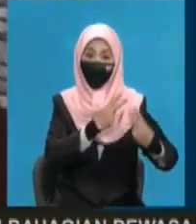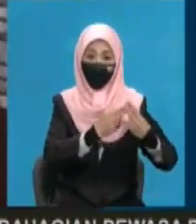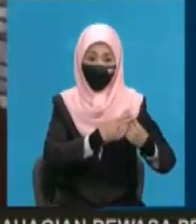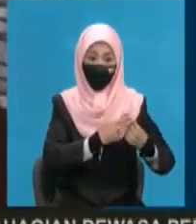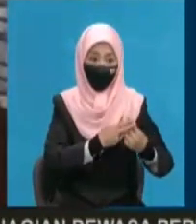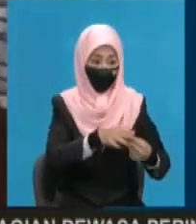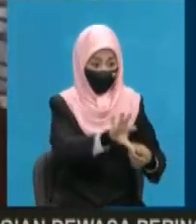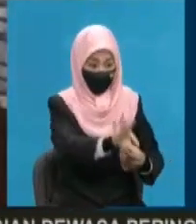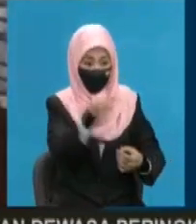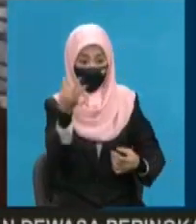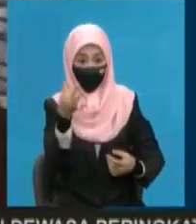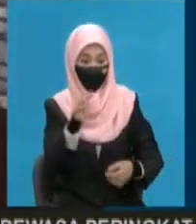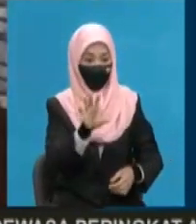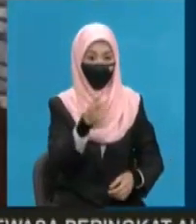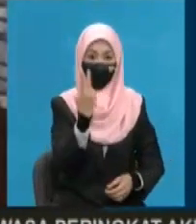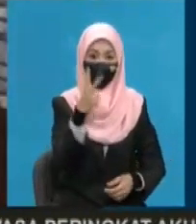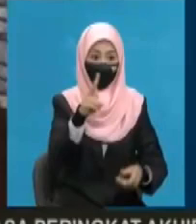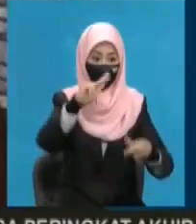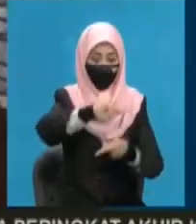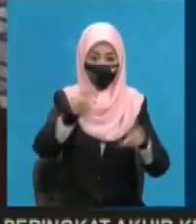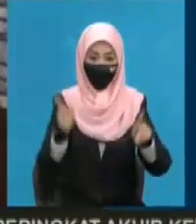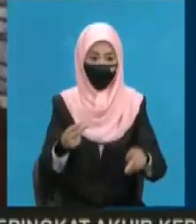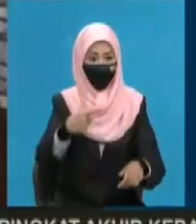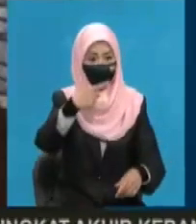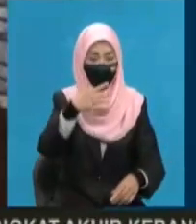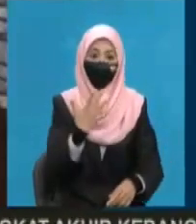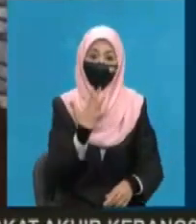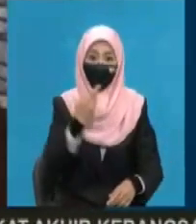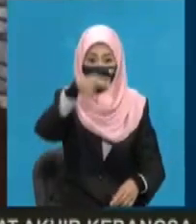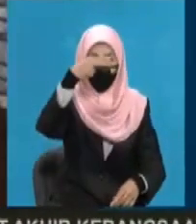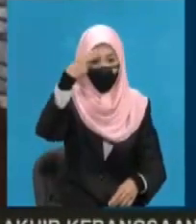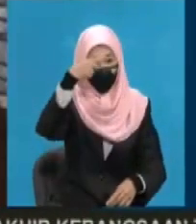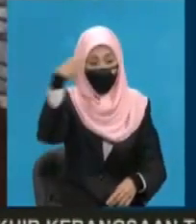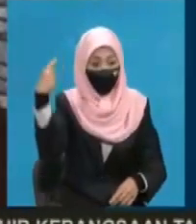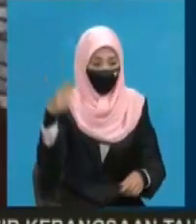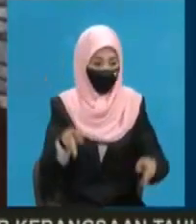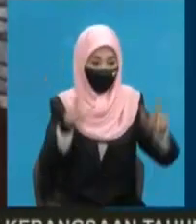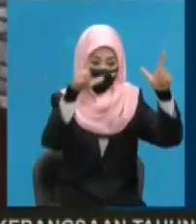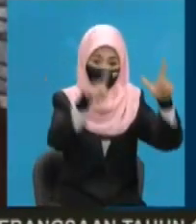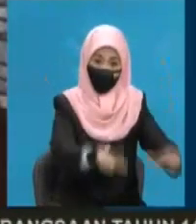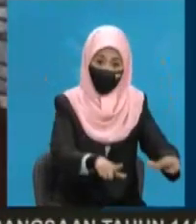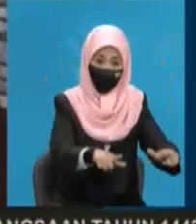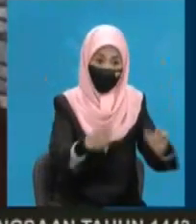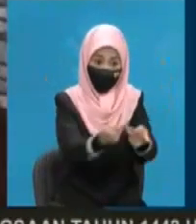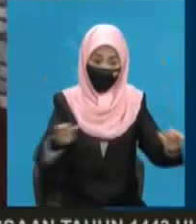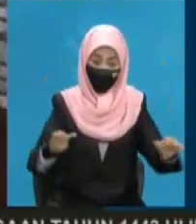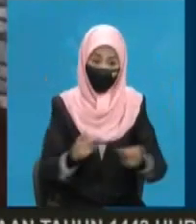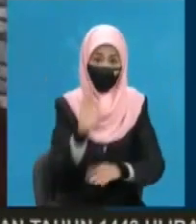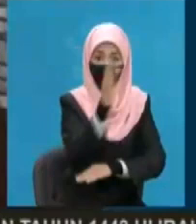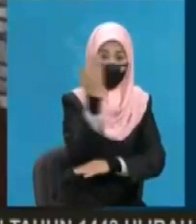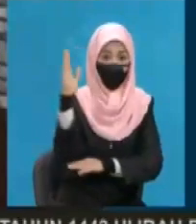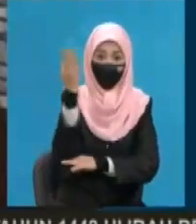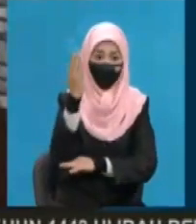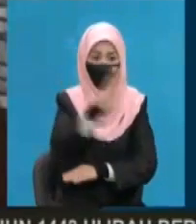menemukan 12 longgokan bungkusan kotak berwarna hitam yang mencurigakan diletakkan di kawasan hutan berkenaan